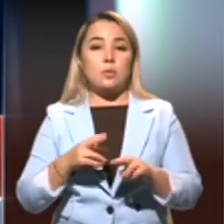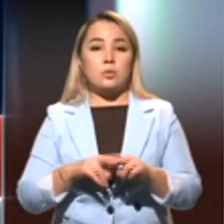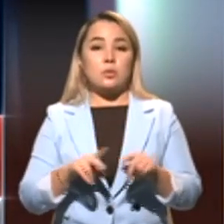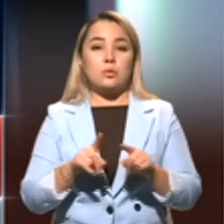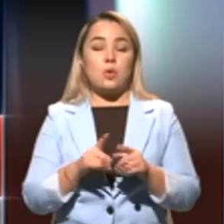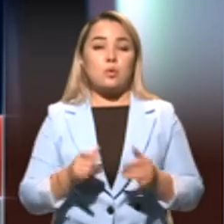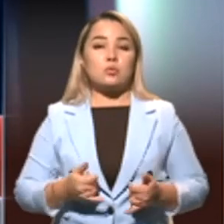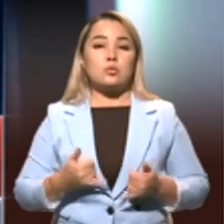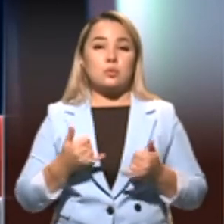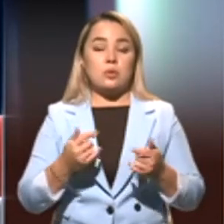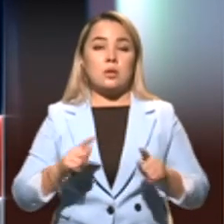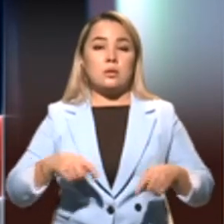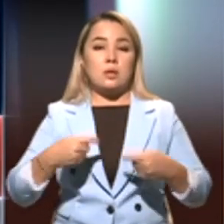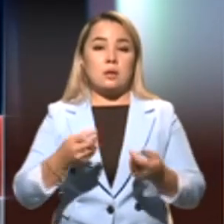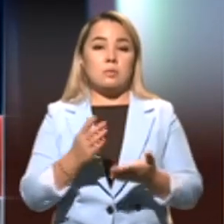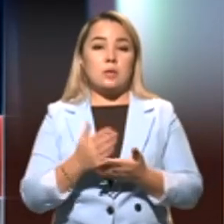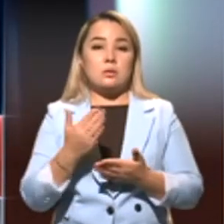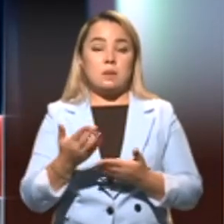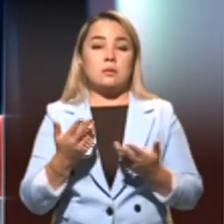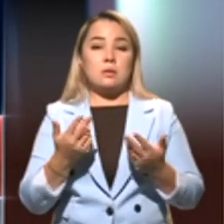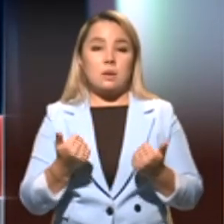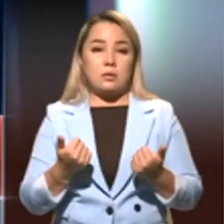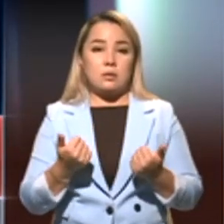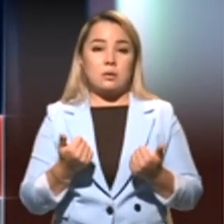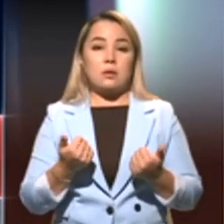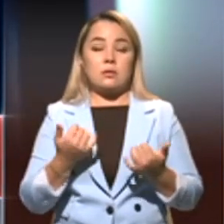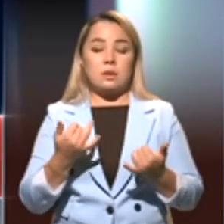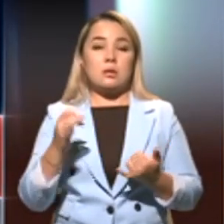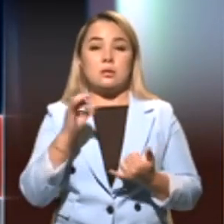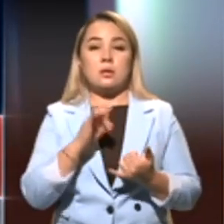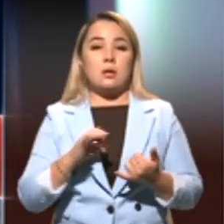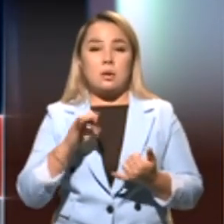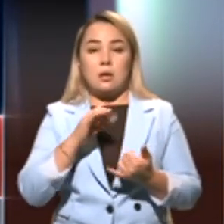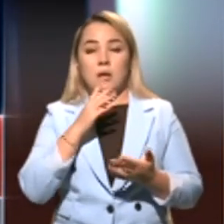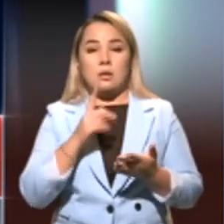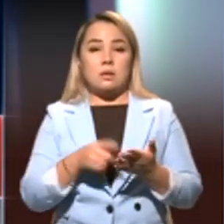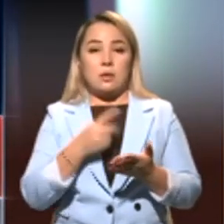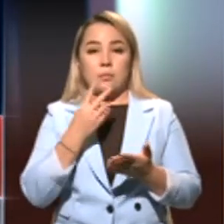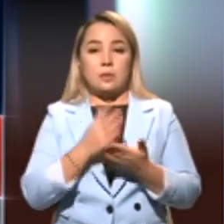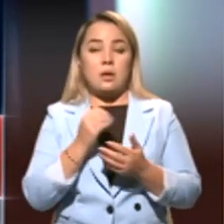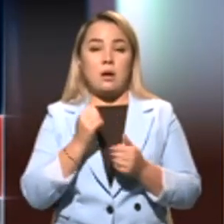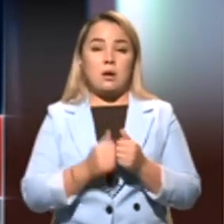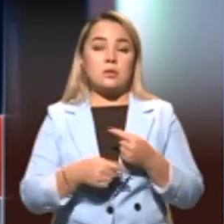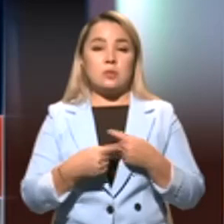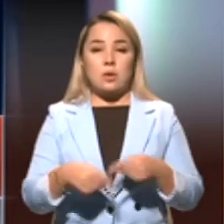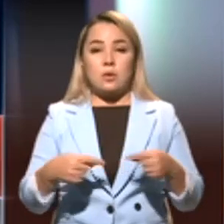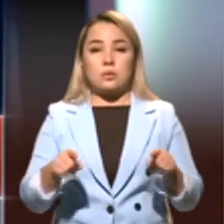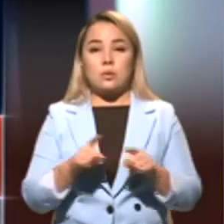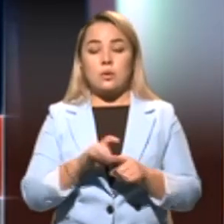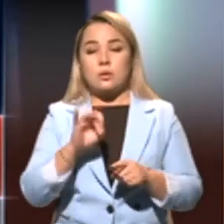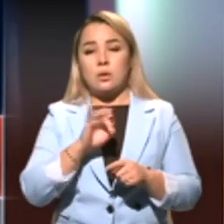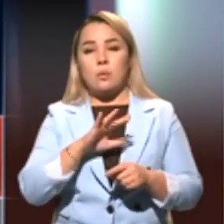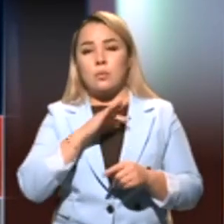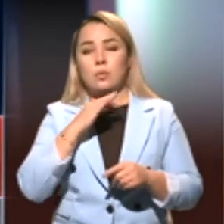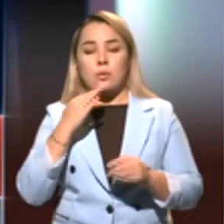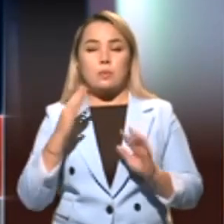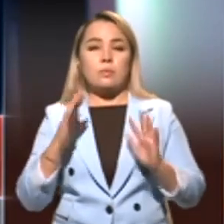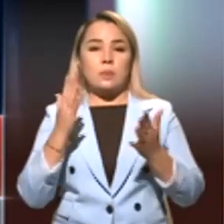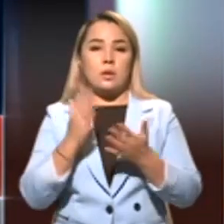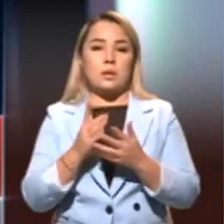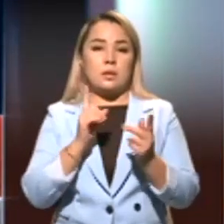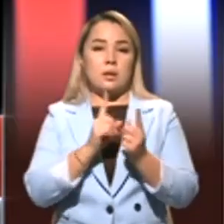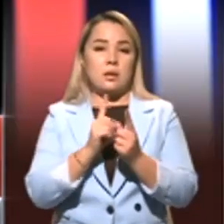осындай бір ұсыныс тастады. Иә, қазір тарих беттерін біз ашатын болсақ, әртүрлі қырғын қабақ оқиғалармен